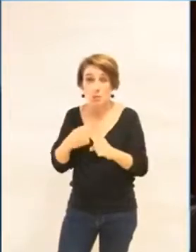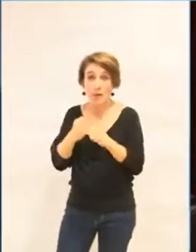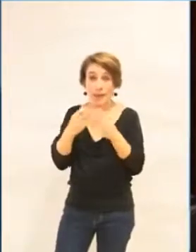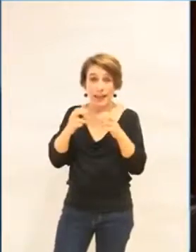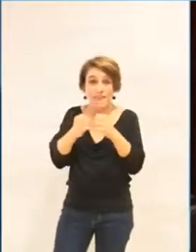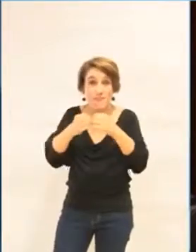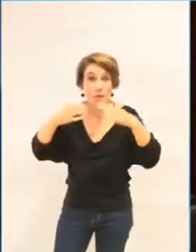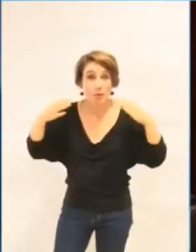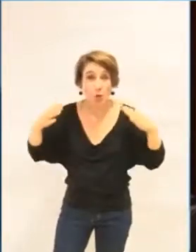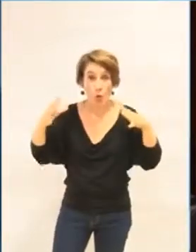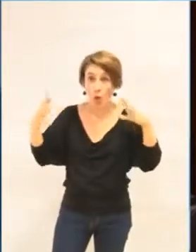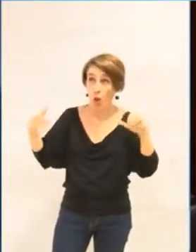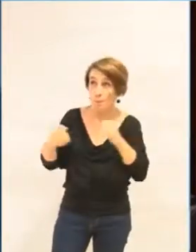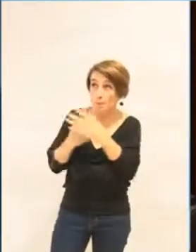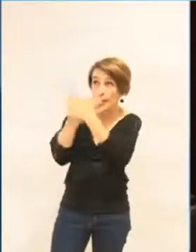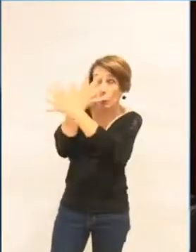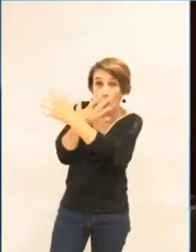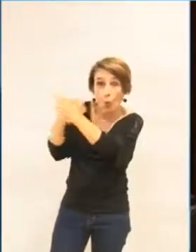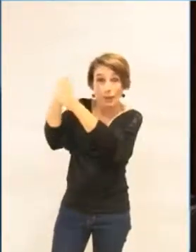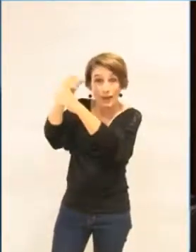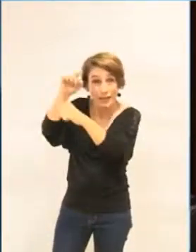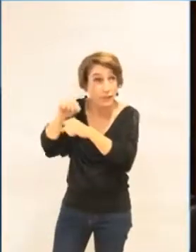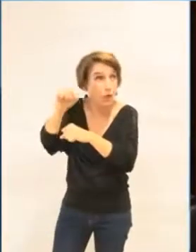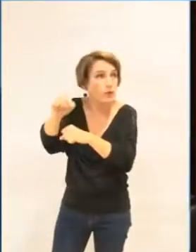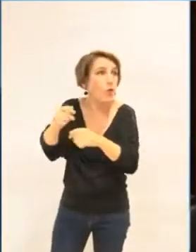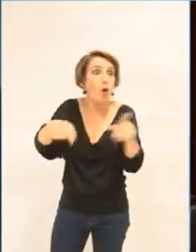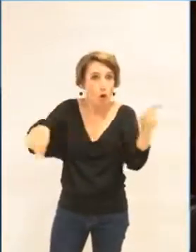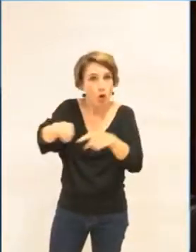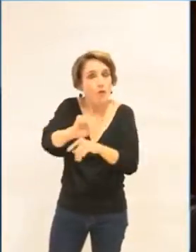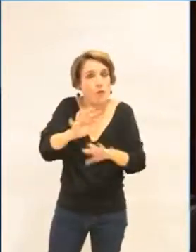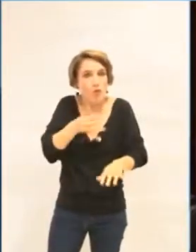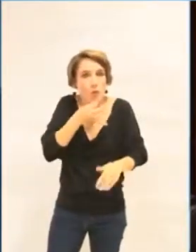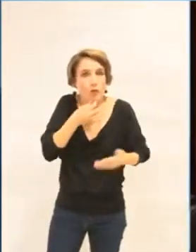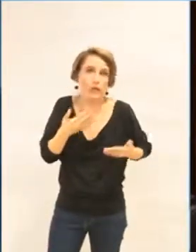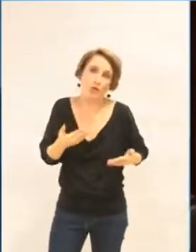majoritaire, nous en bénéficions en tant que Grenoblois. Il faut en faire une